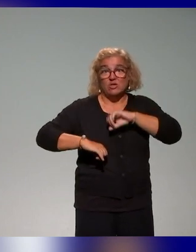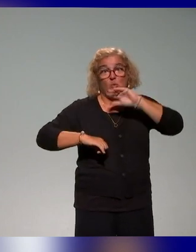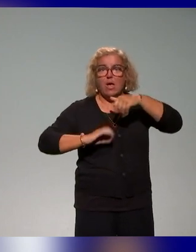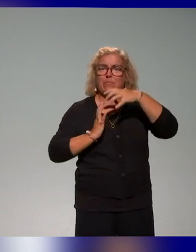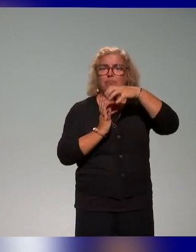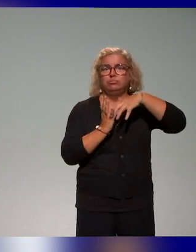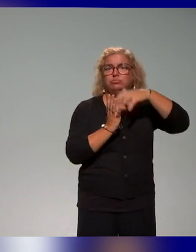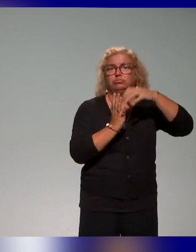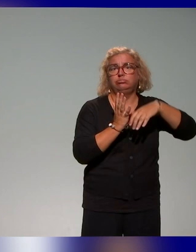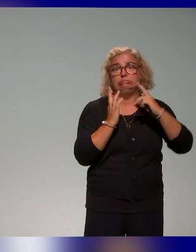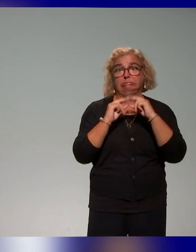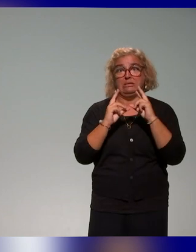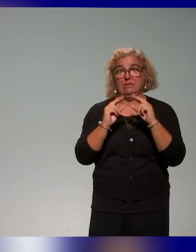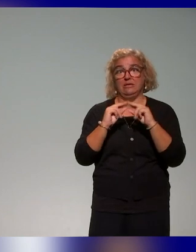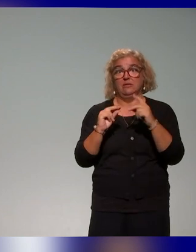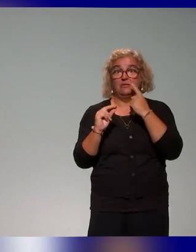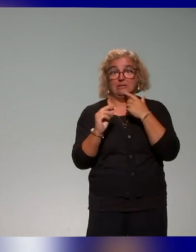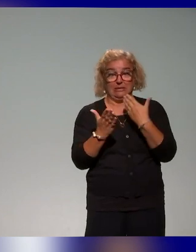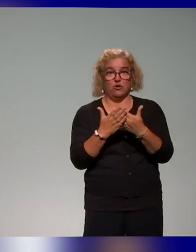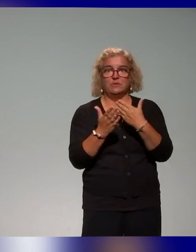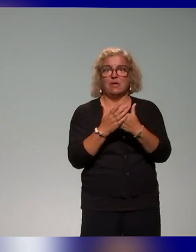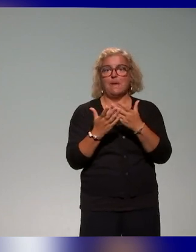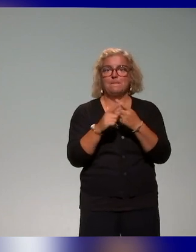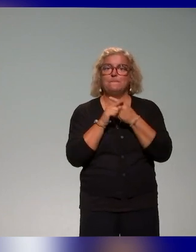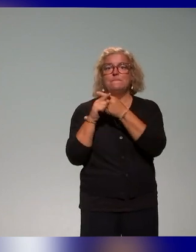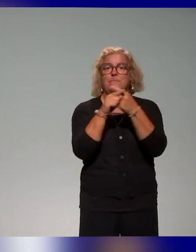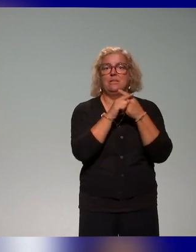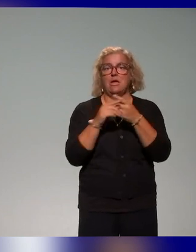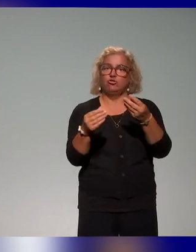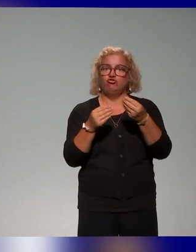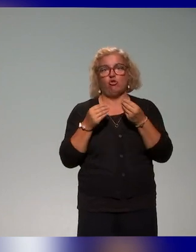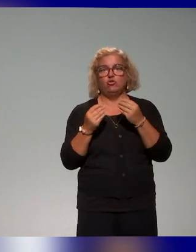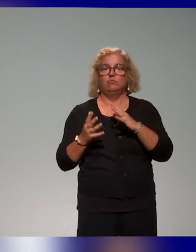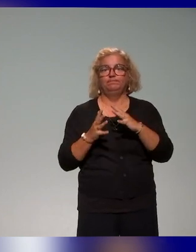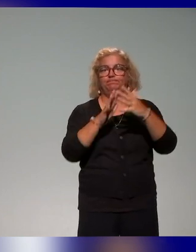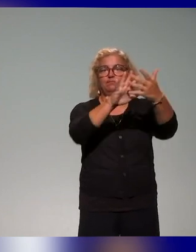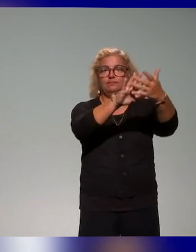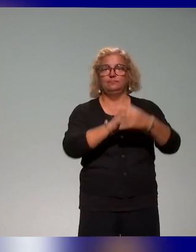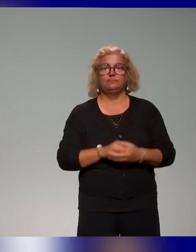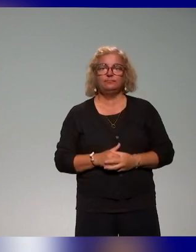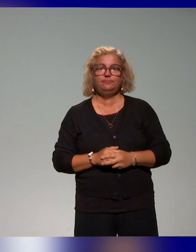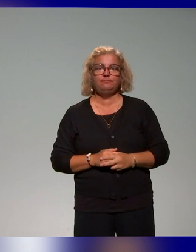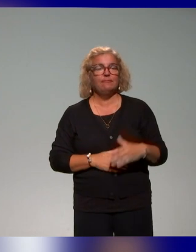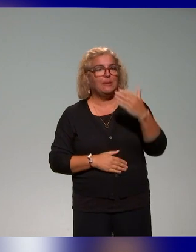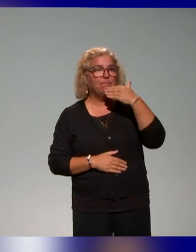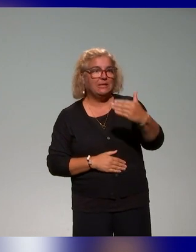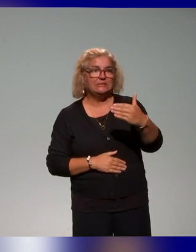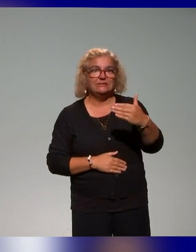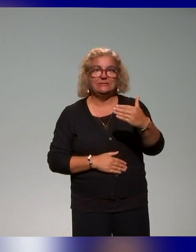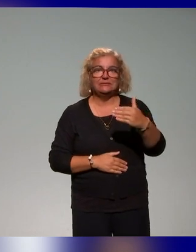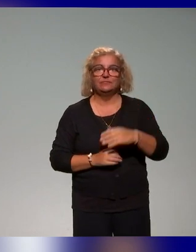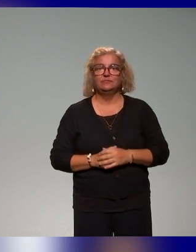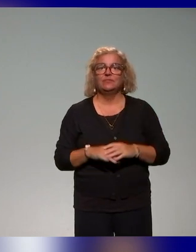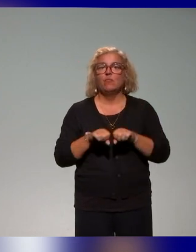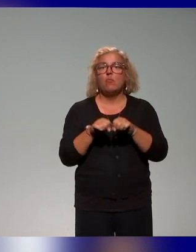qu'on progresse, en les partageant avec la communauté. Merci beaucoup, je pense qu'il est temps de faire